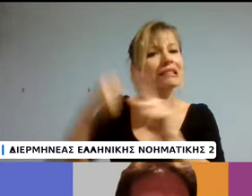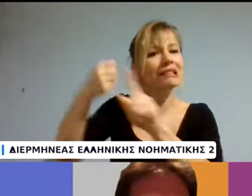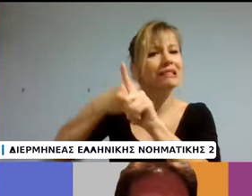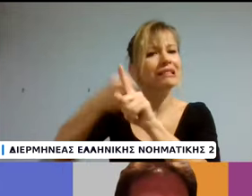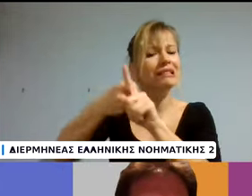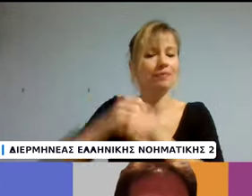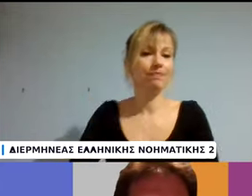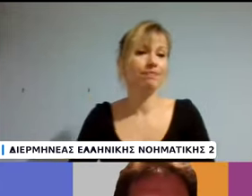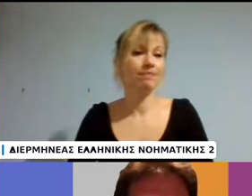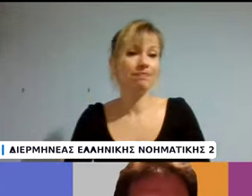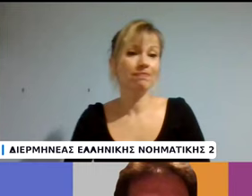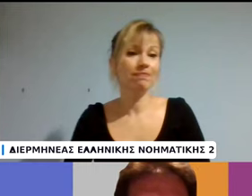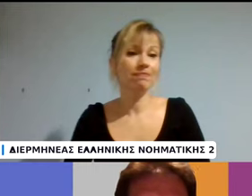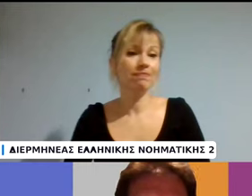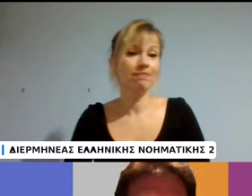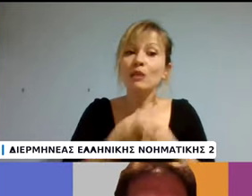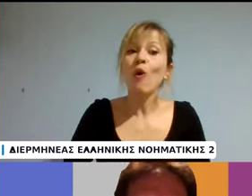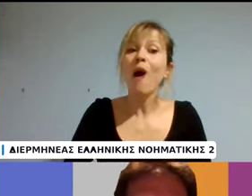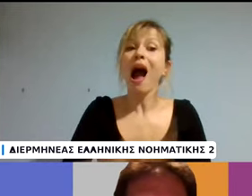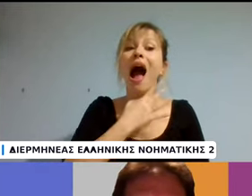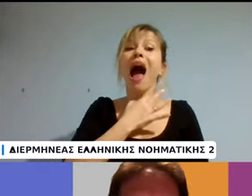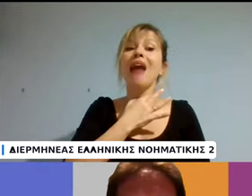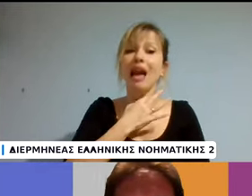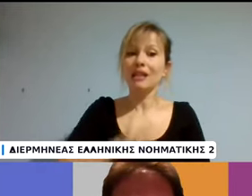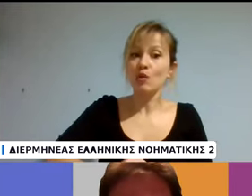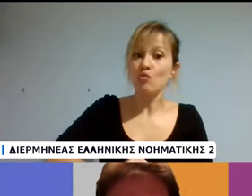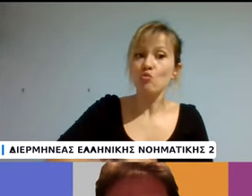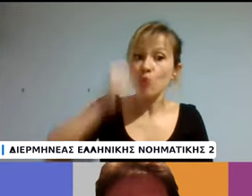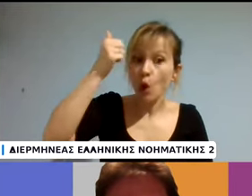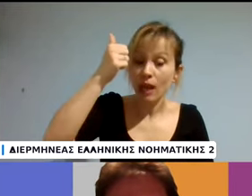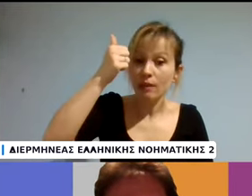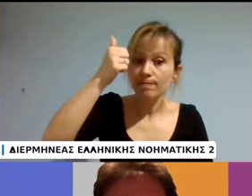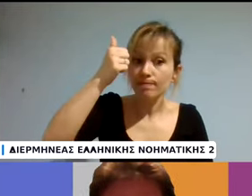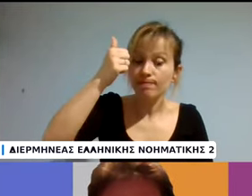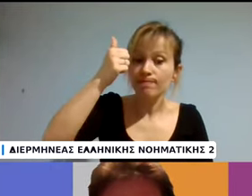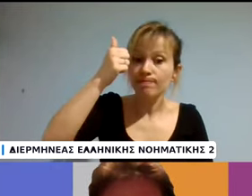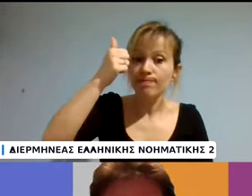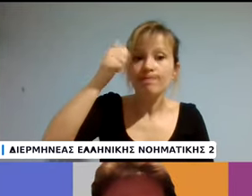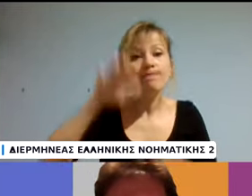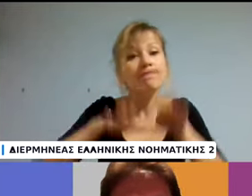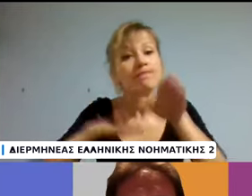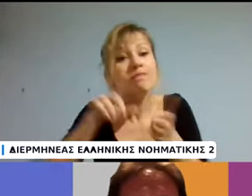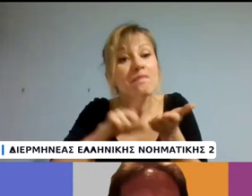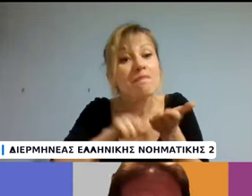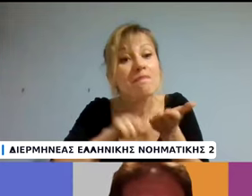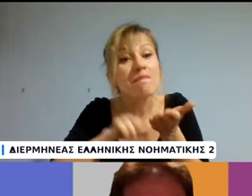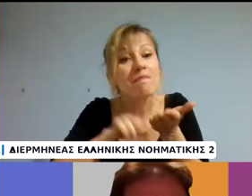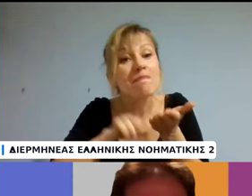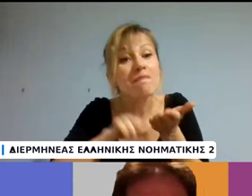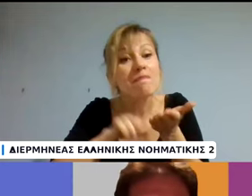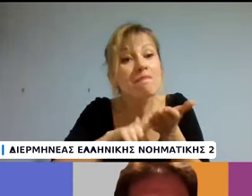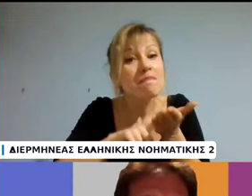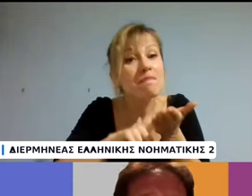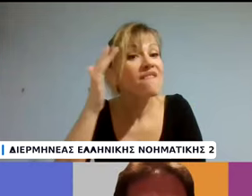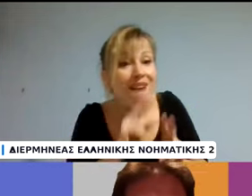πρώτα η ανάγκη καθορίζεται από το ότι υπάρχει ένα κατά κάποιο τρόπο ενιαίο μέτωπο το οποίο λέει ότι